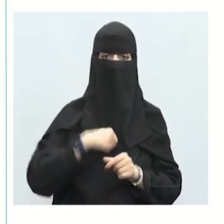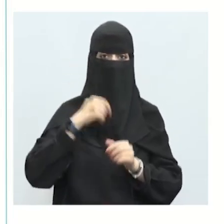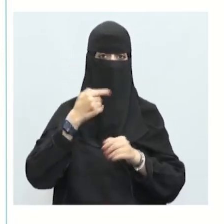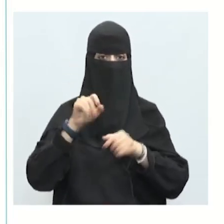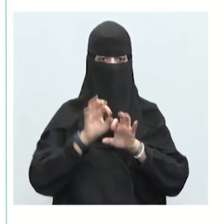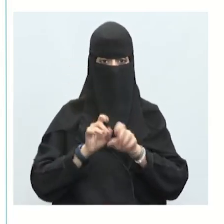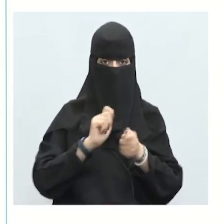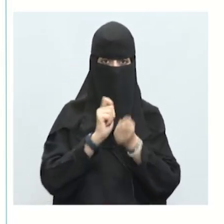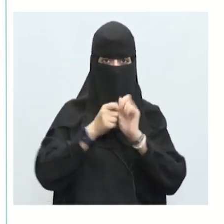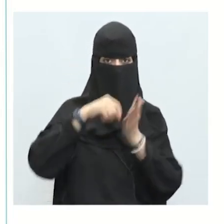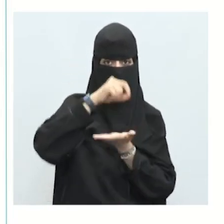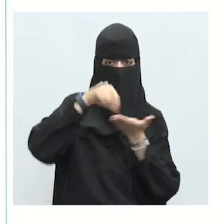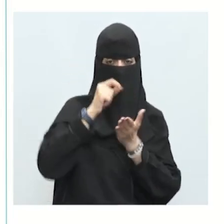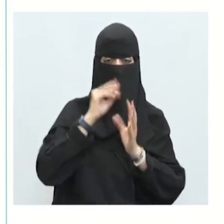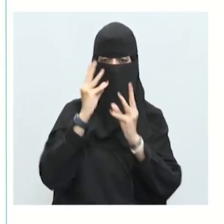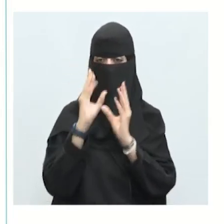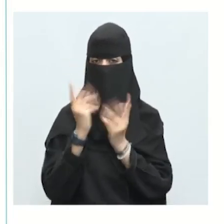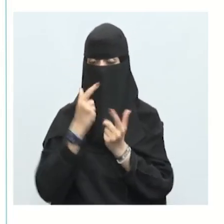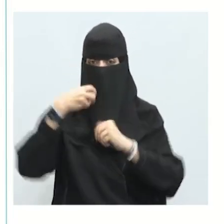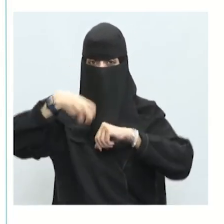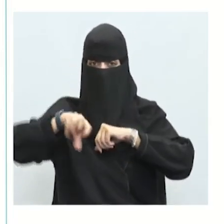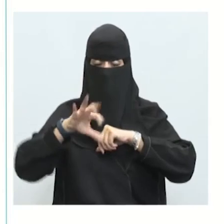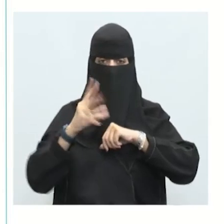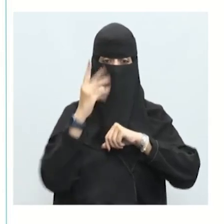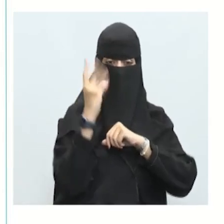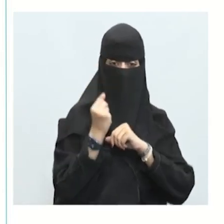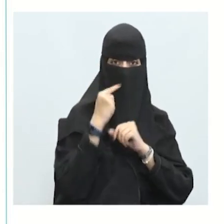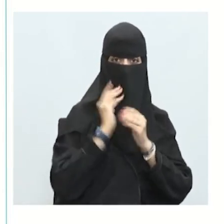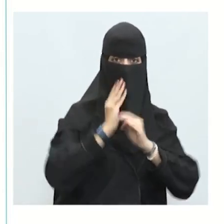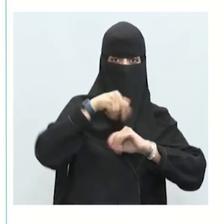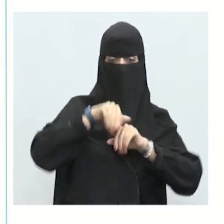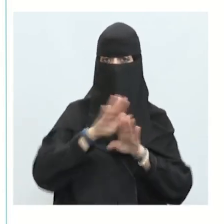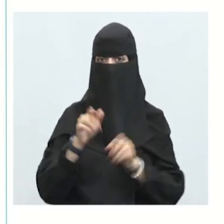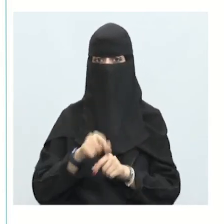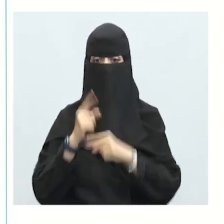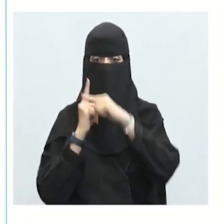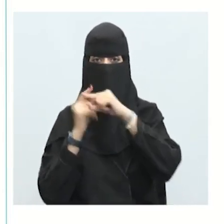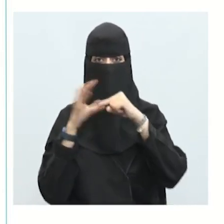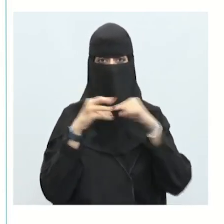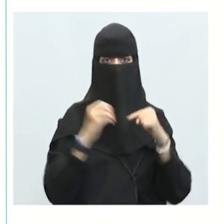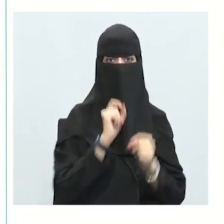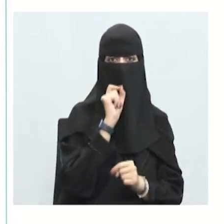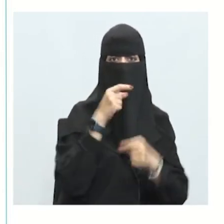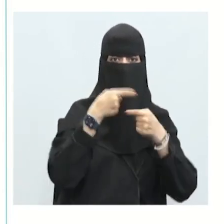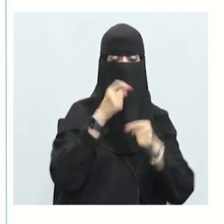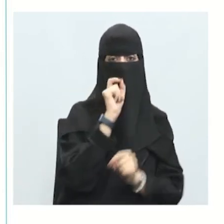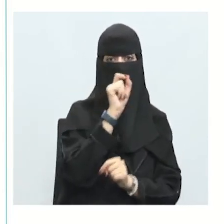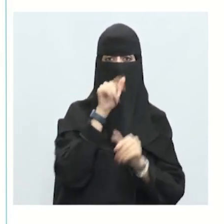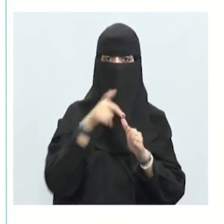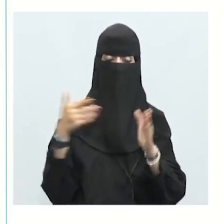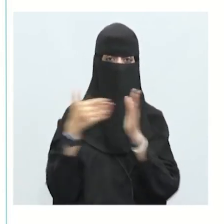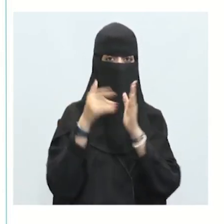العدد المدخل هل هو موجب ام سالب ام يساوي صفر بنهايه هذا الدرس